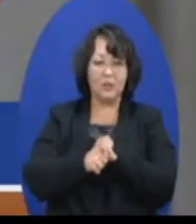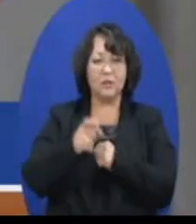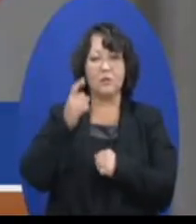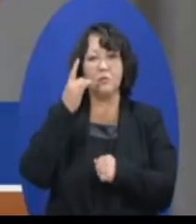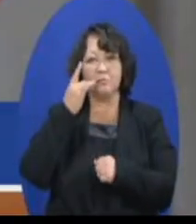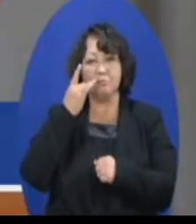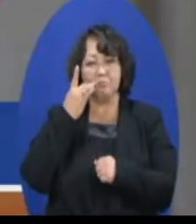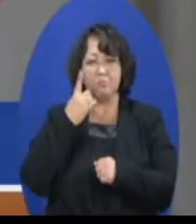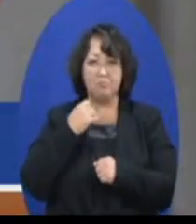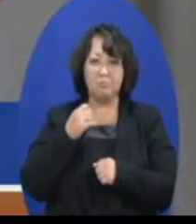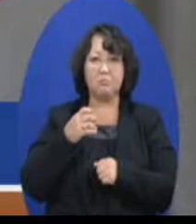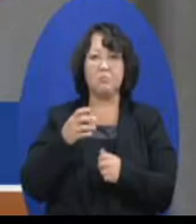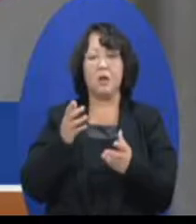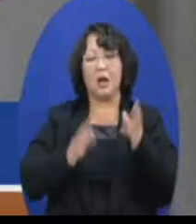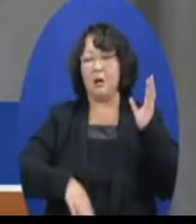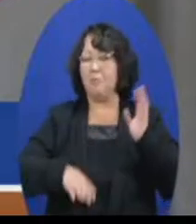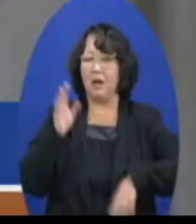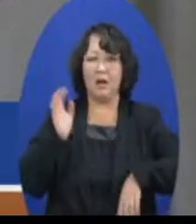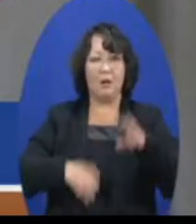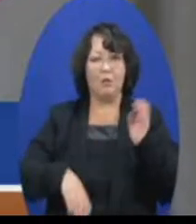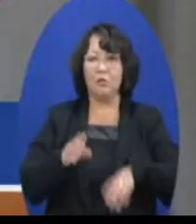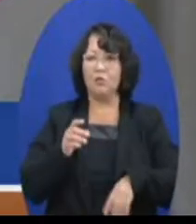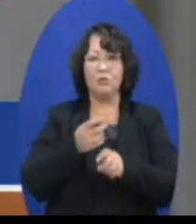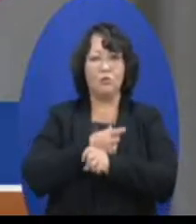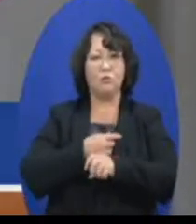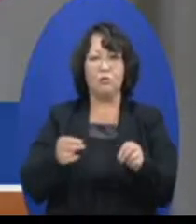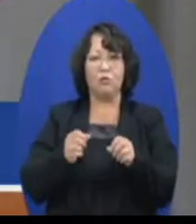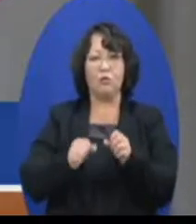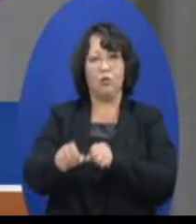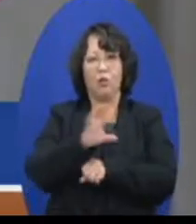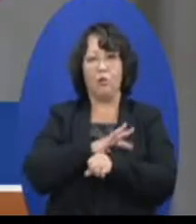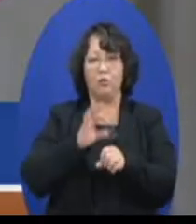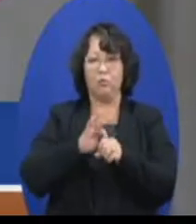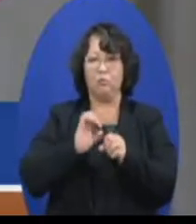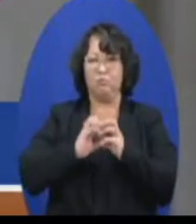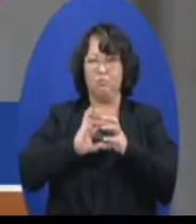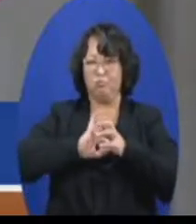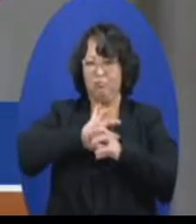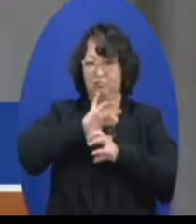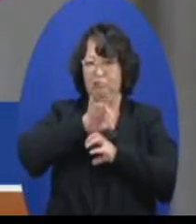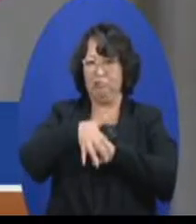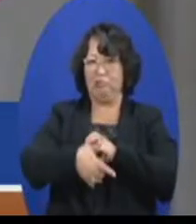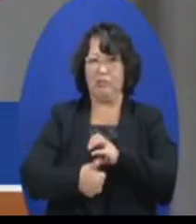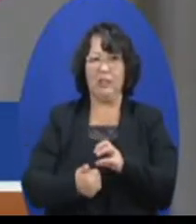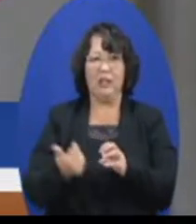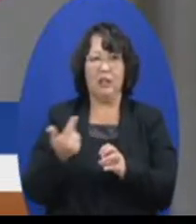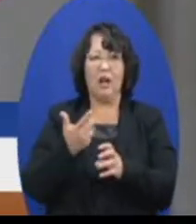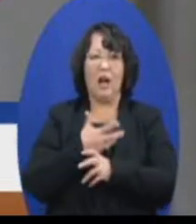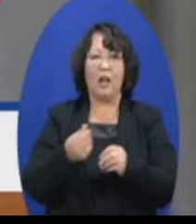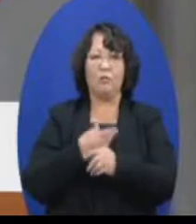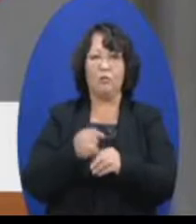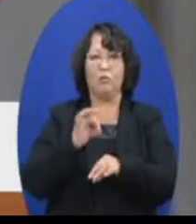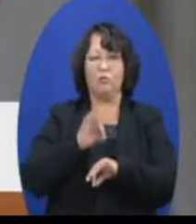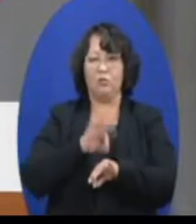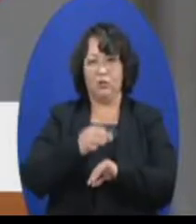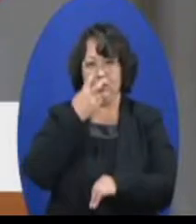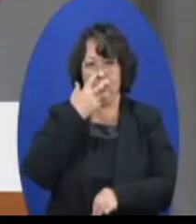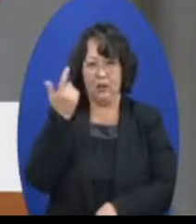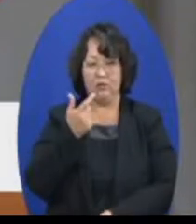мэрэгжил, боловсрол, улс орны шил хязгаар баригдахгүйгээр хар шуур мэдлэгийн нийтээр нь нэрвэж халдварлаж байгааг бид